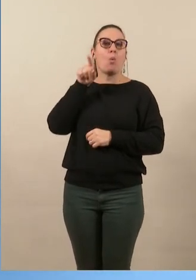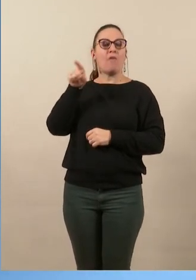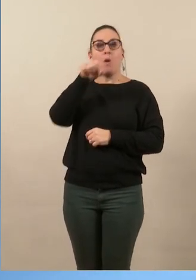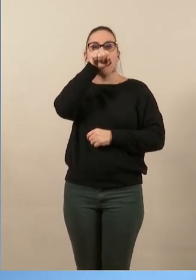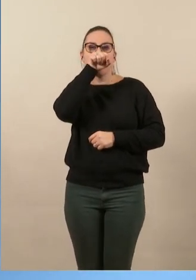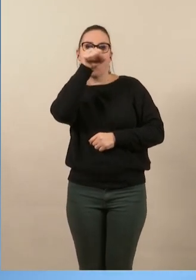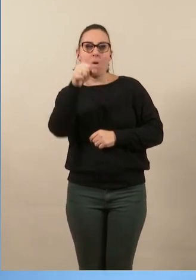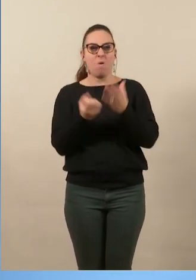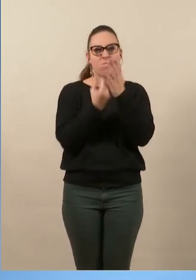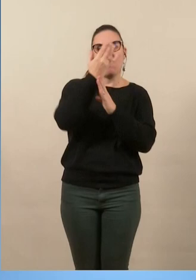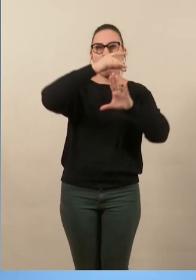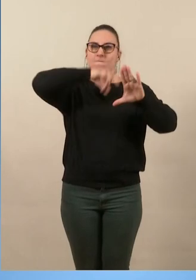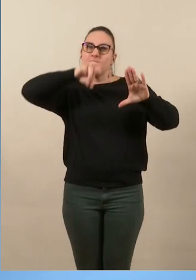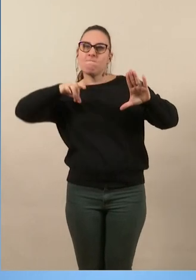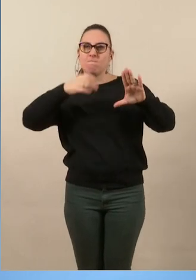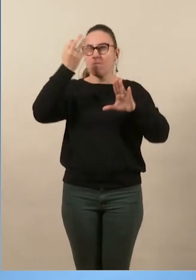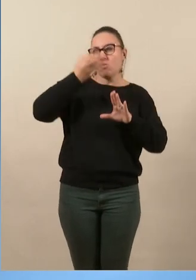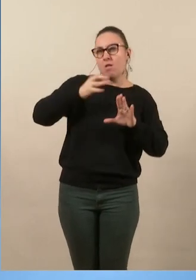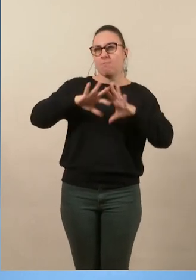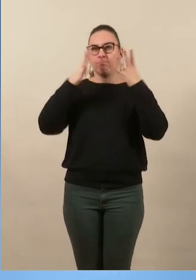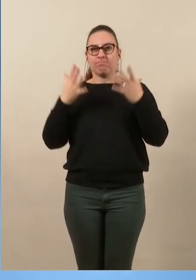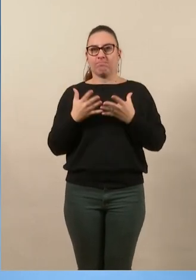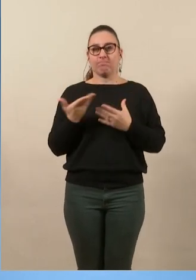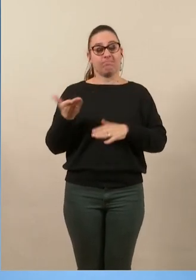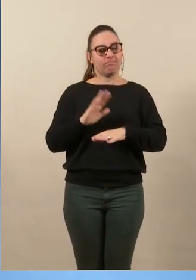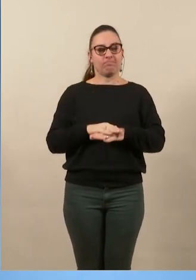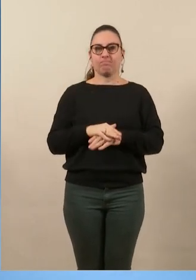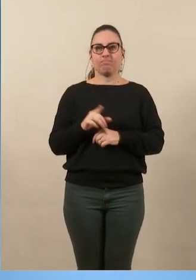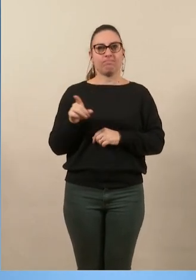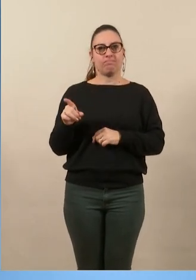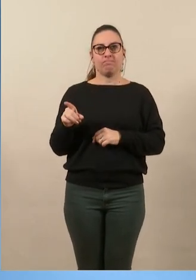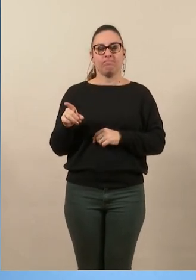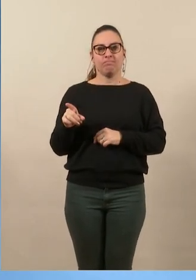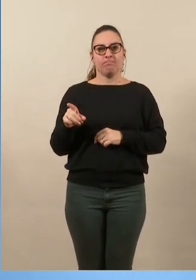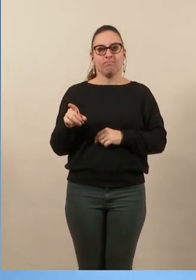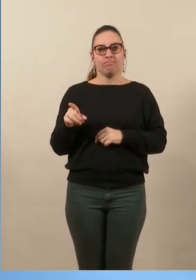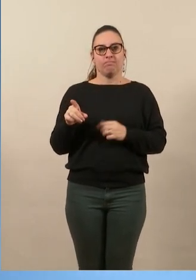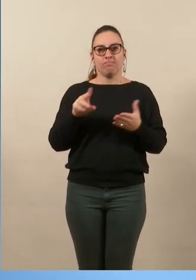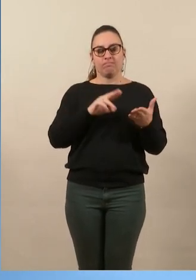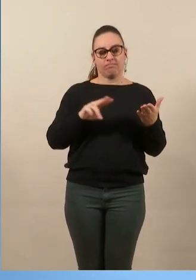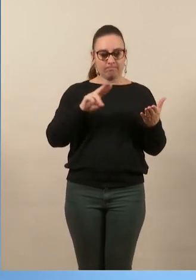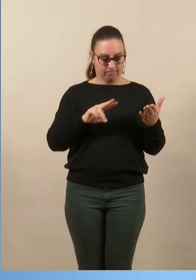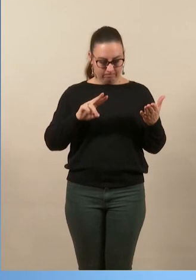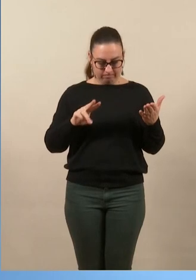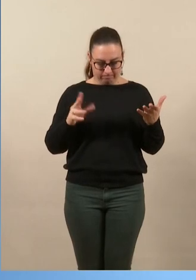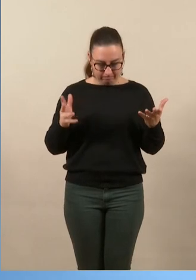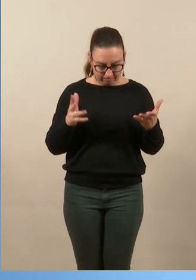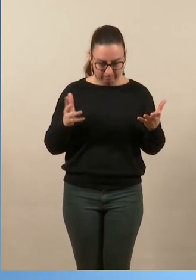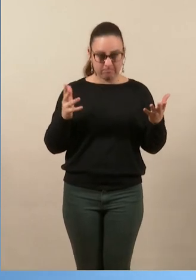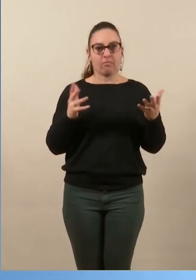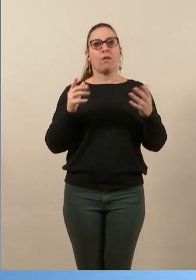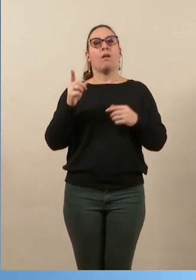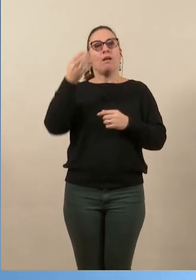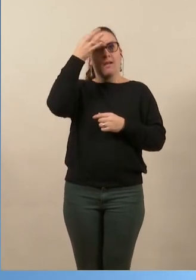nouveaux indicateurs et gadgets du genre vous vous êtes vous êtes en fait en fait incapable de la moindre